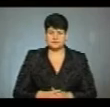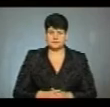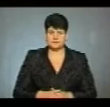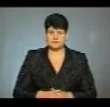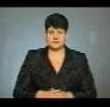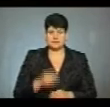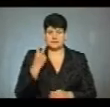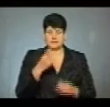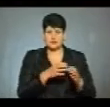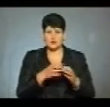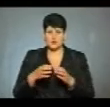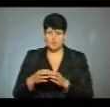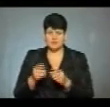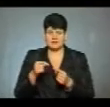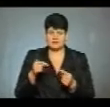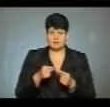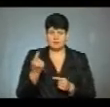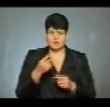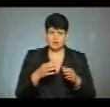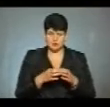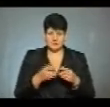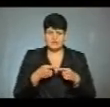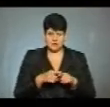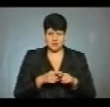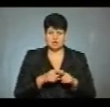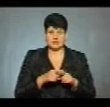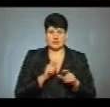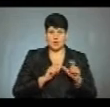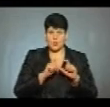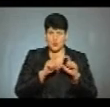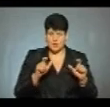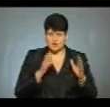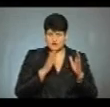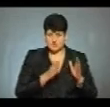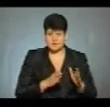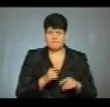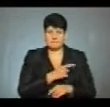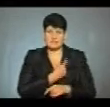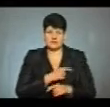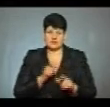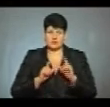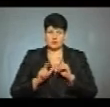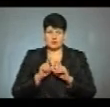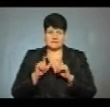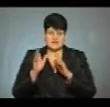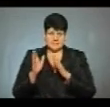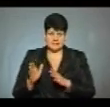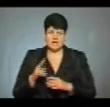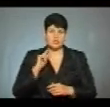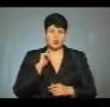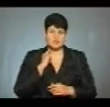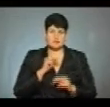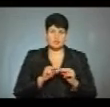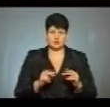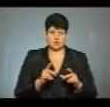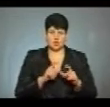Кременець. Дві групи визначились. В першій групі ми технічний коледж Тернопільського національного технічного університету, медичний університет імені Горбачевського і Луцький педагогічний